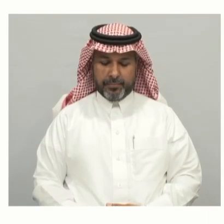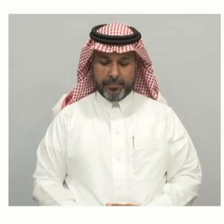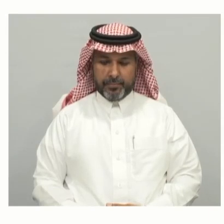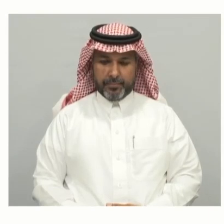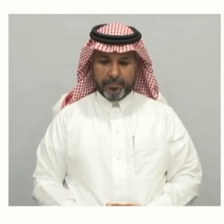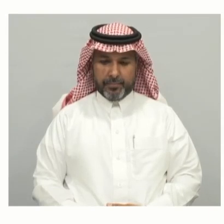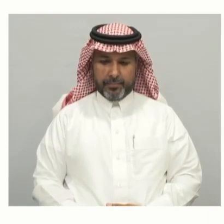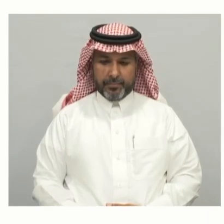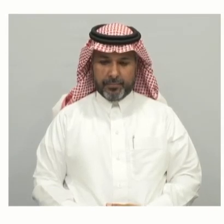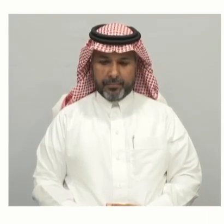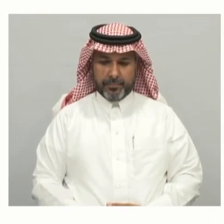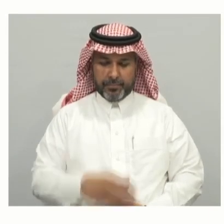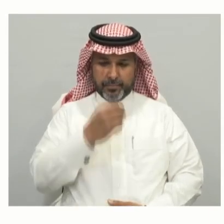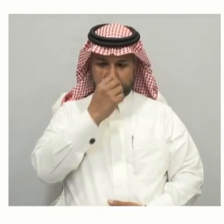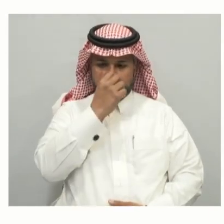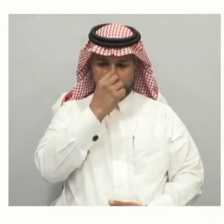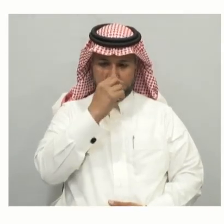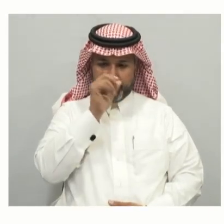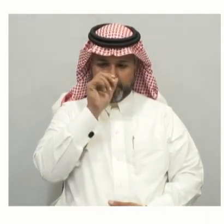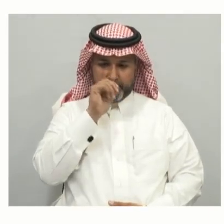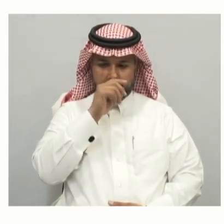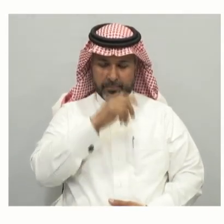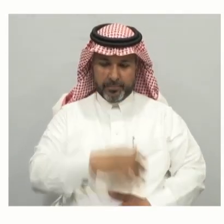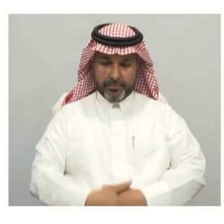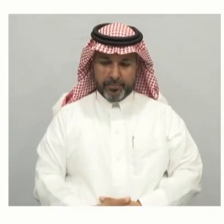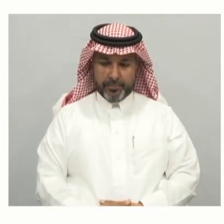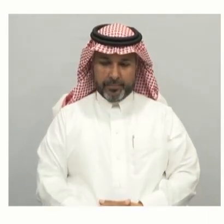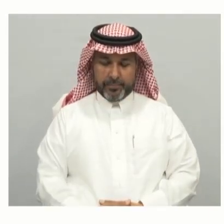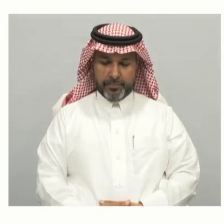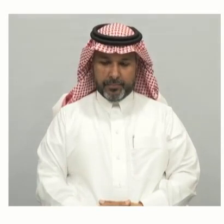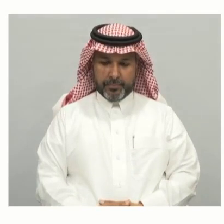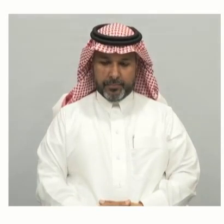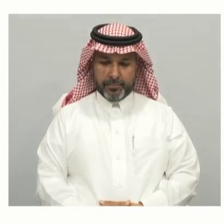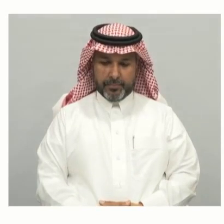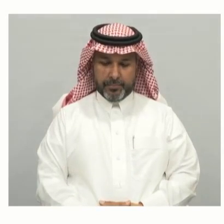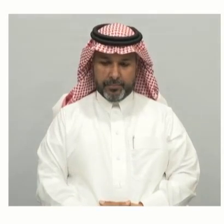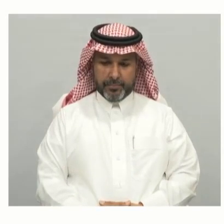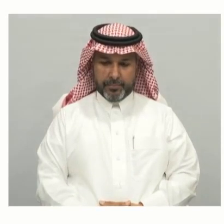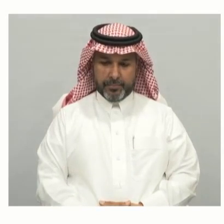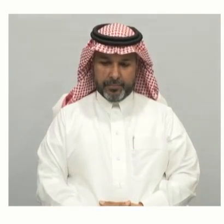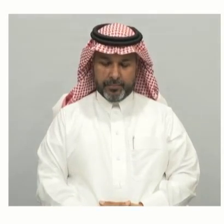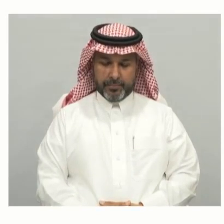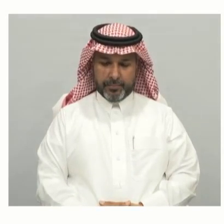في فئات هنا هذه هي الفئات فلذلك انسب تمثيل لها هو المدرج التكرار